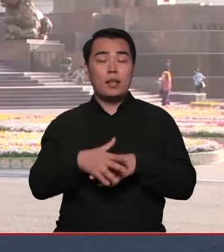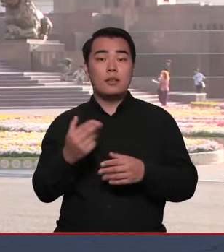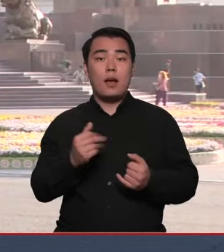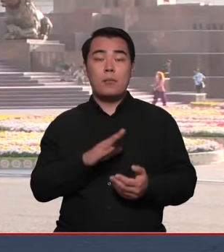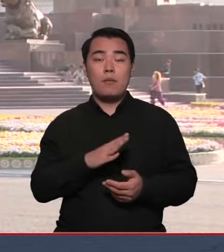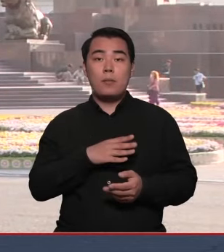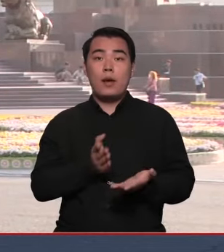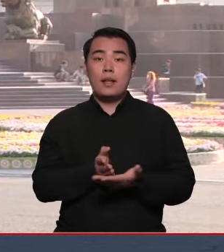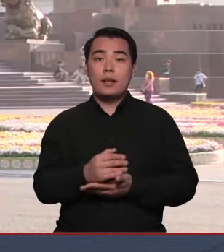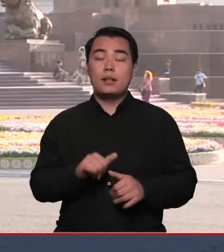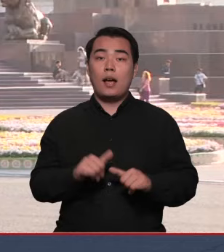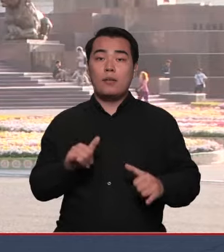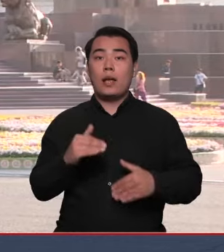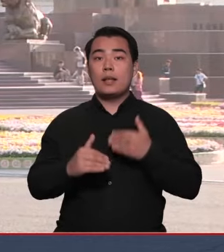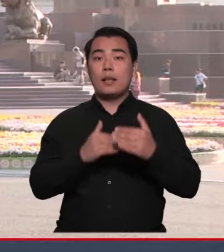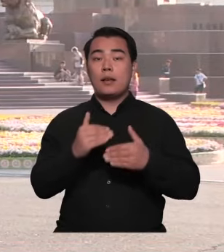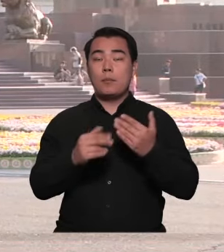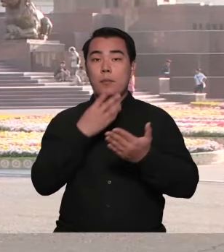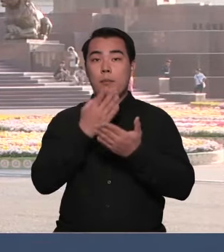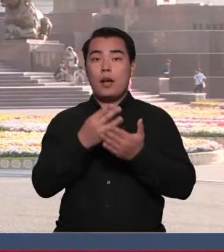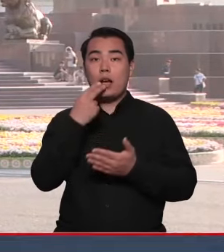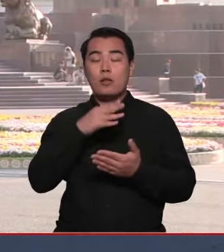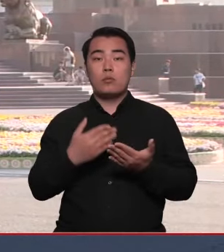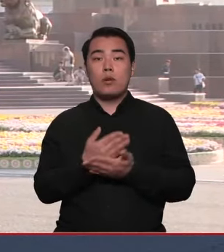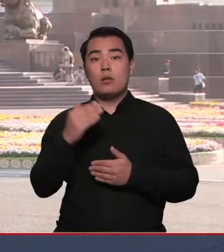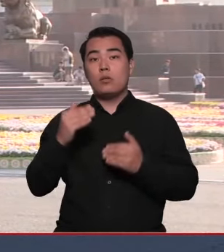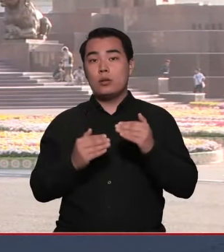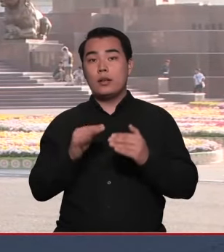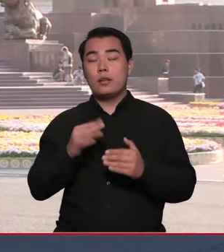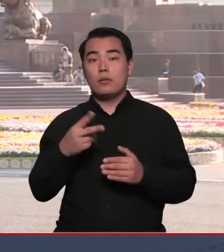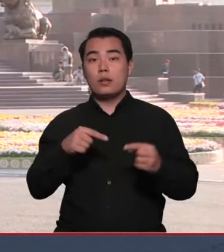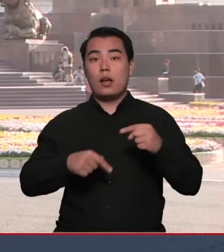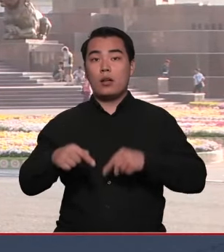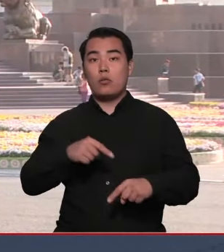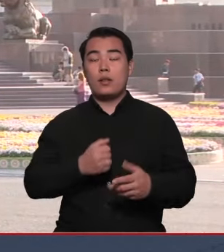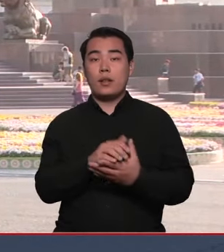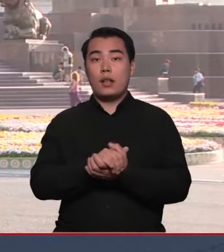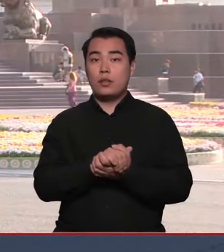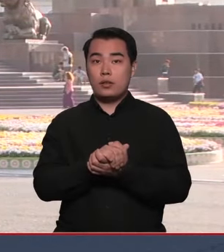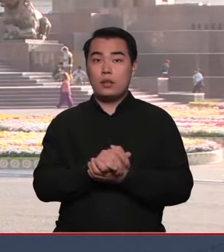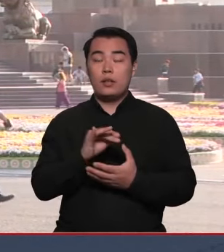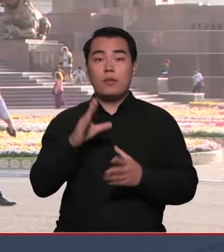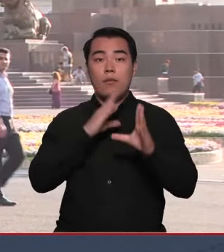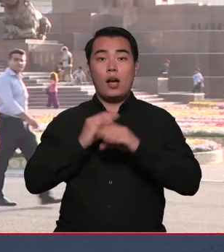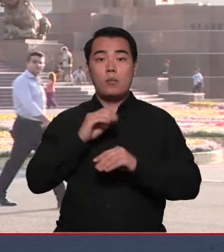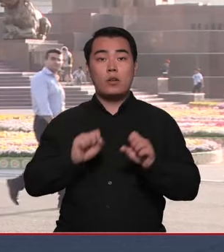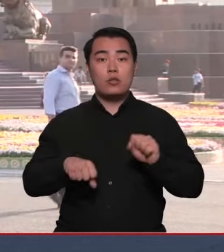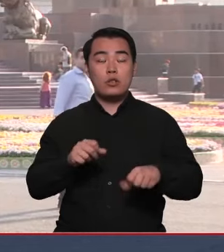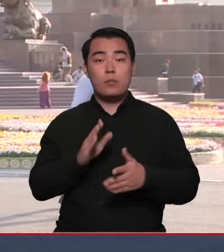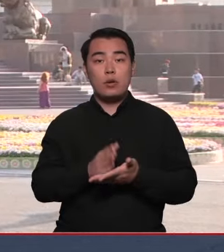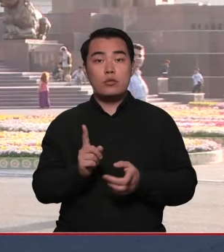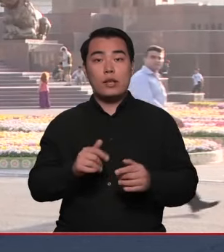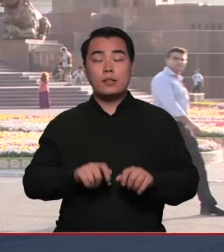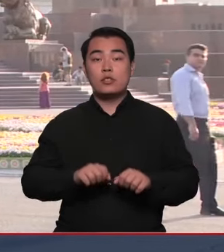есть политическое стремление лидеров поднять на качественно новый уровень двусторонние отношения и возможность все решить, как